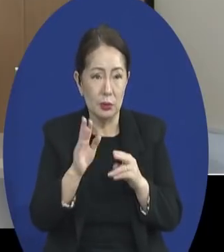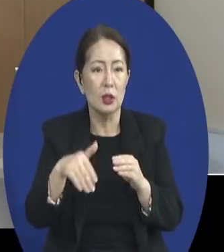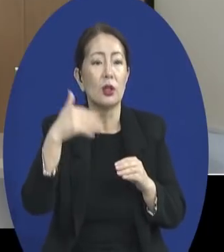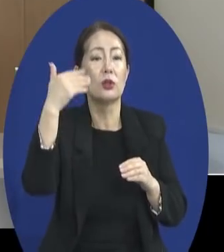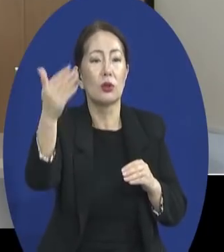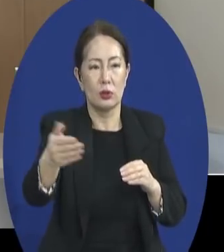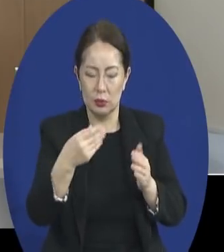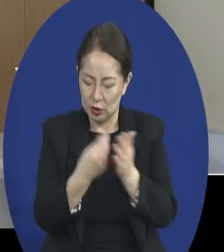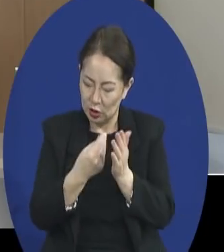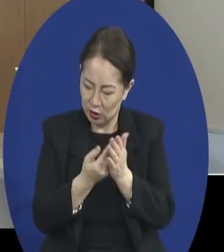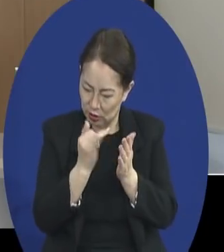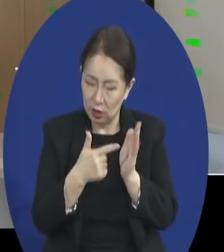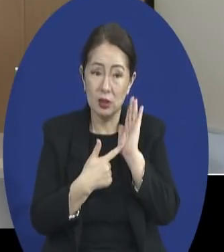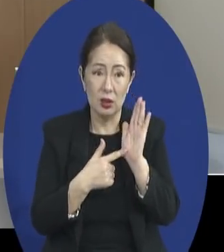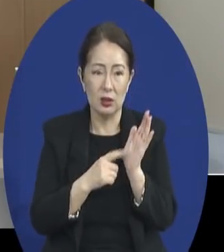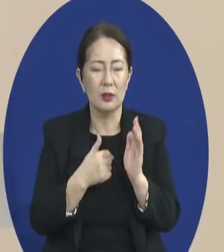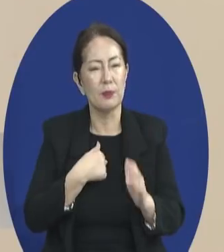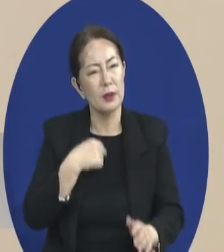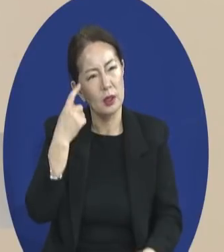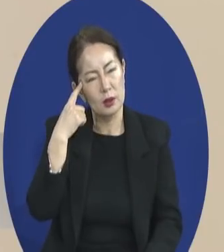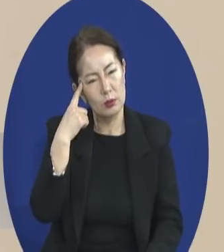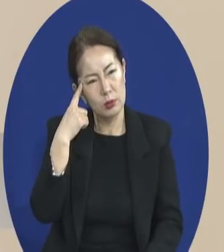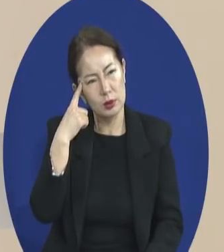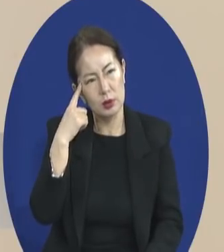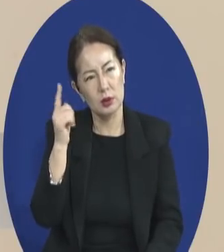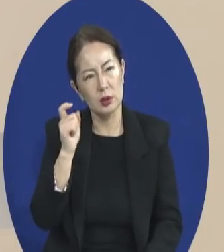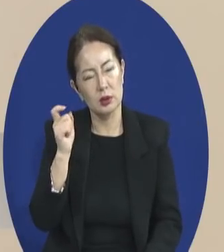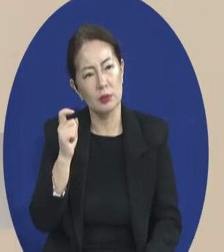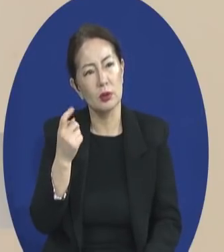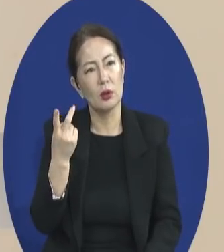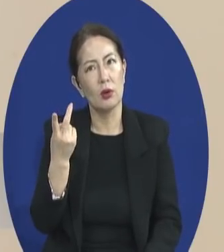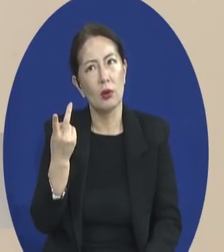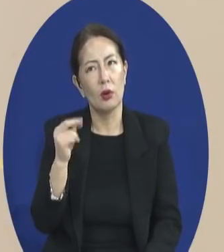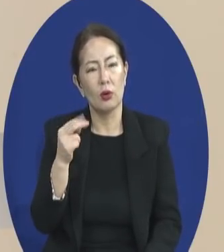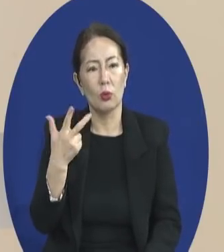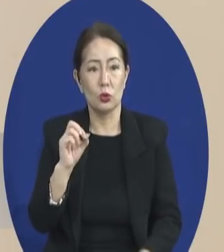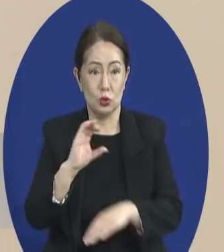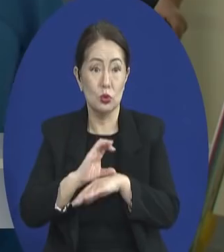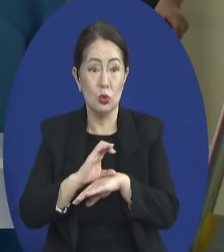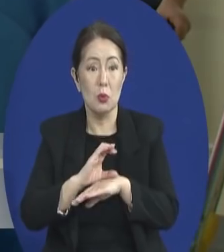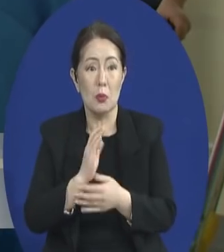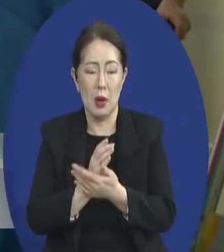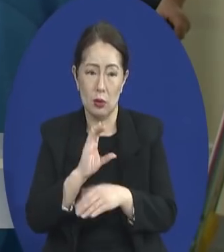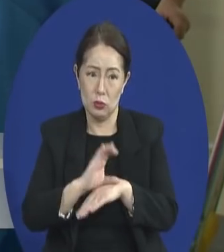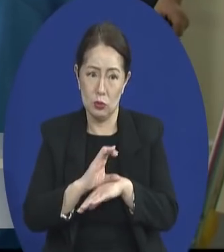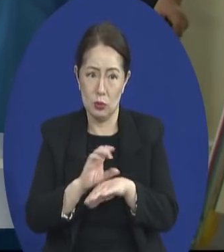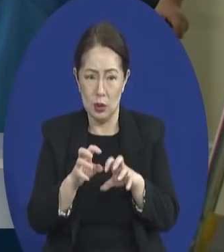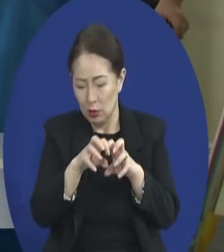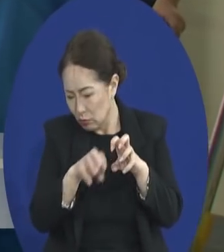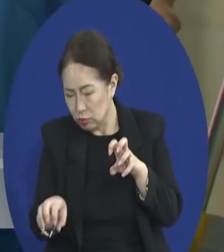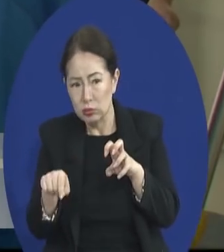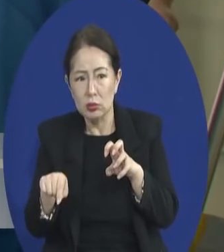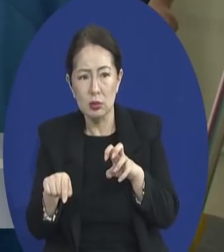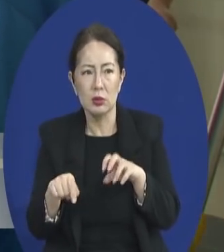байхгүй. Жишээлбэл миний санаж байгаагаар бол одоо жишээ нь хэдэн баг 20-30 сүм байдаг гэж сонсов. Тэд нар маань хажуу талтай ядаж нэг нэг